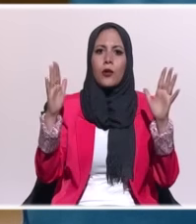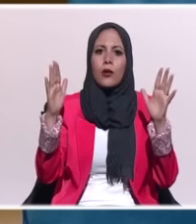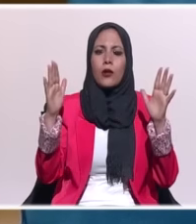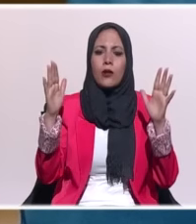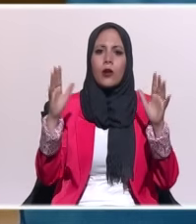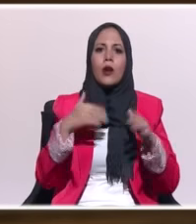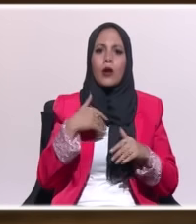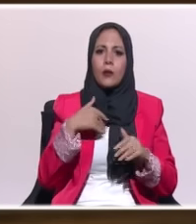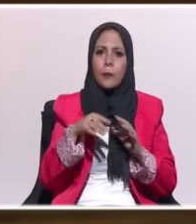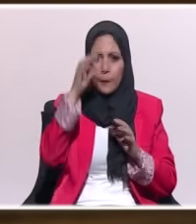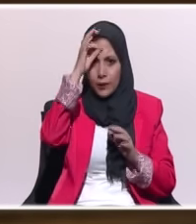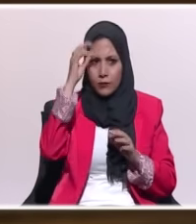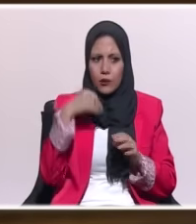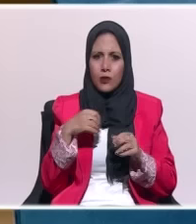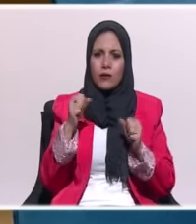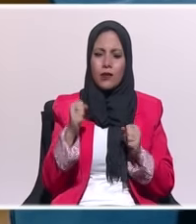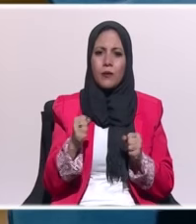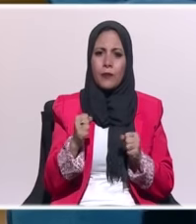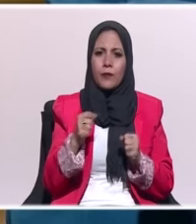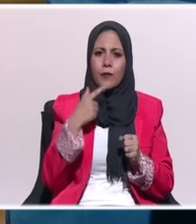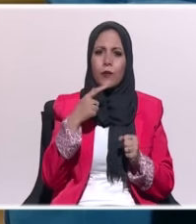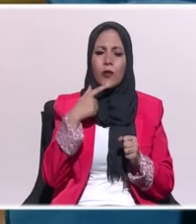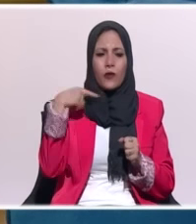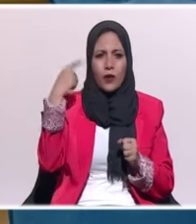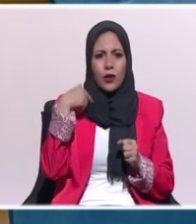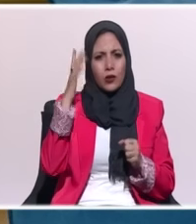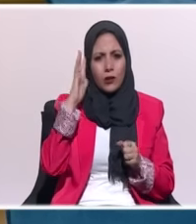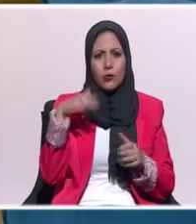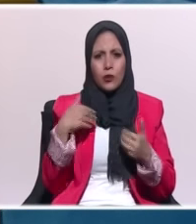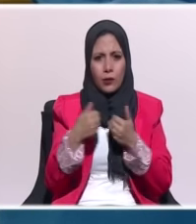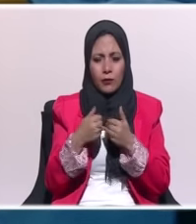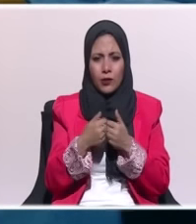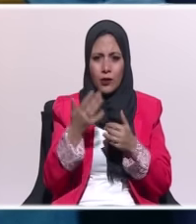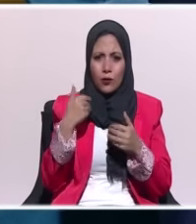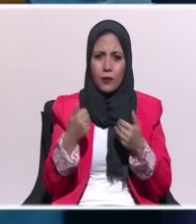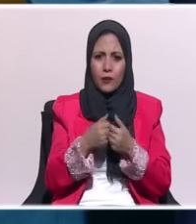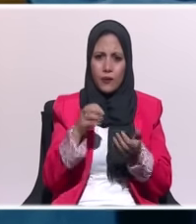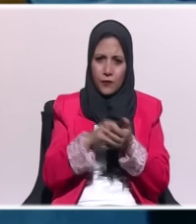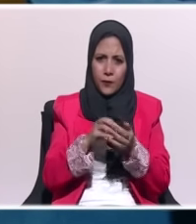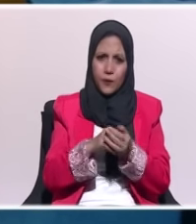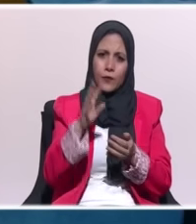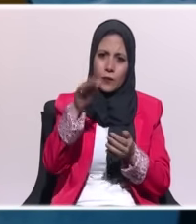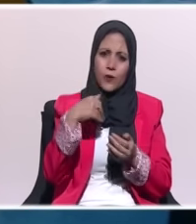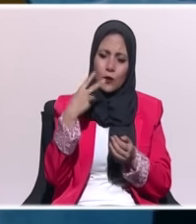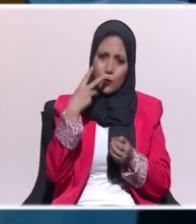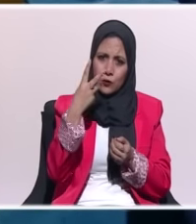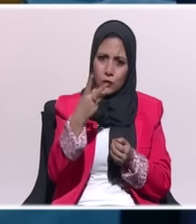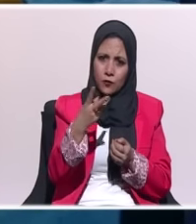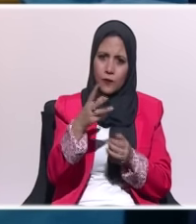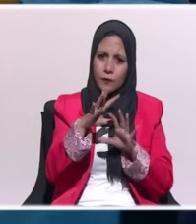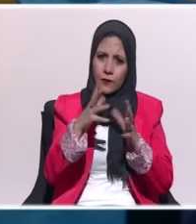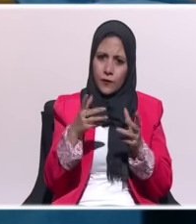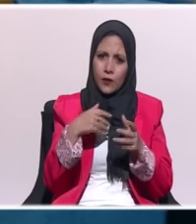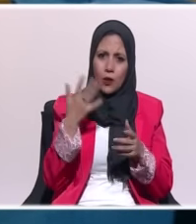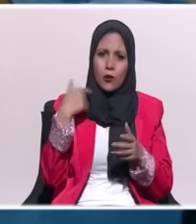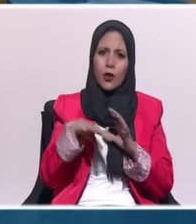لي الخيط. حصل ايه؟ احكي. كنا مع بعض كده في مكان، والمكان ده كان المفروض فيه